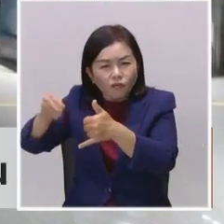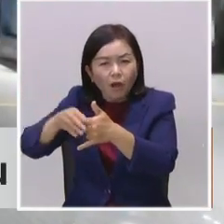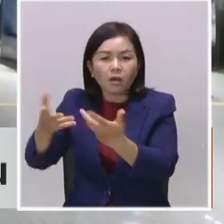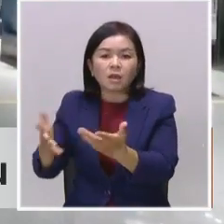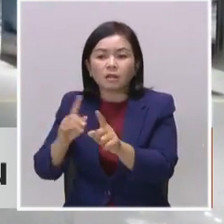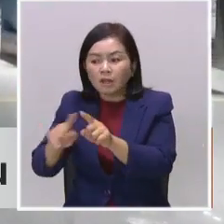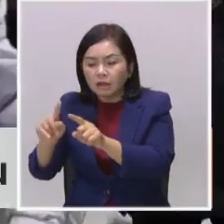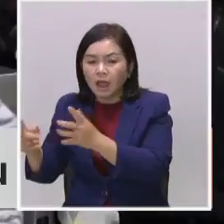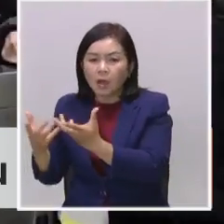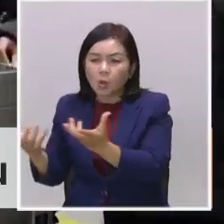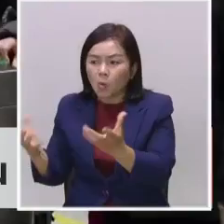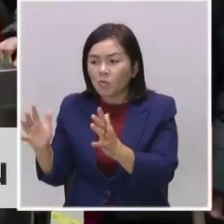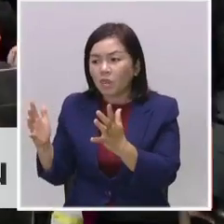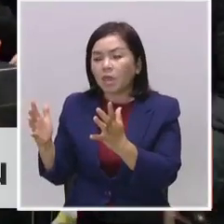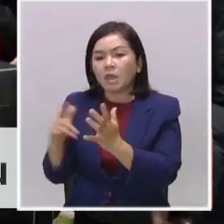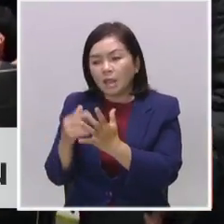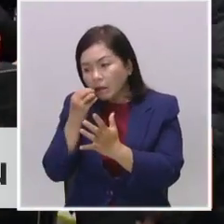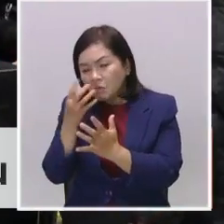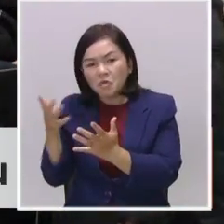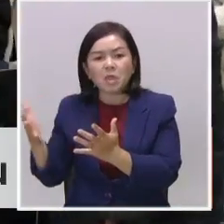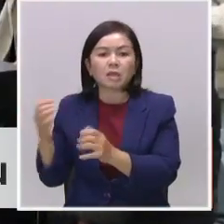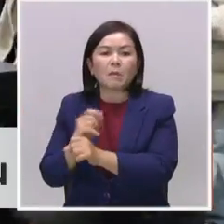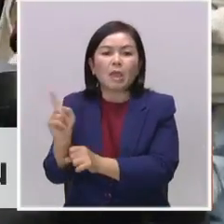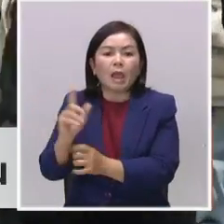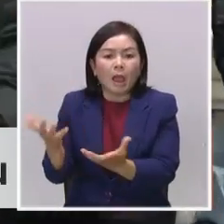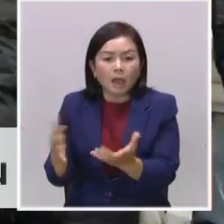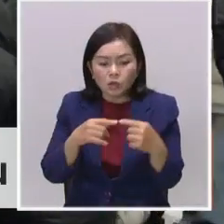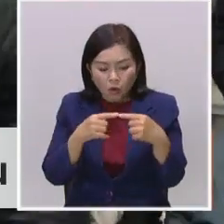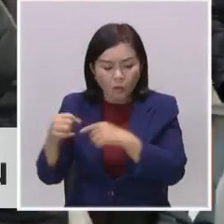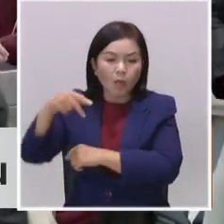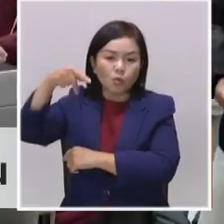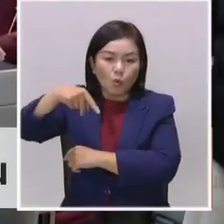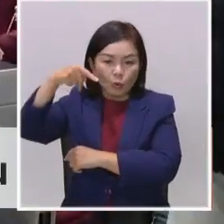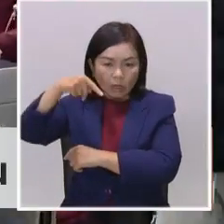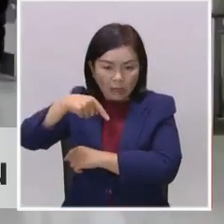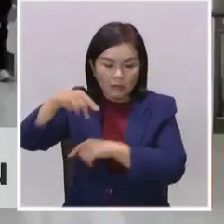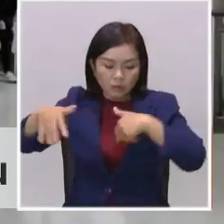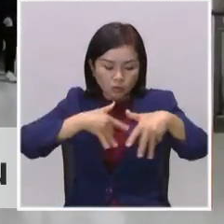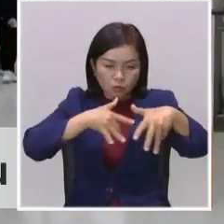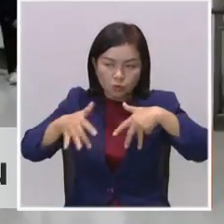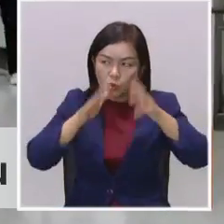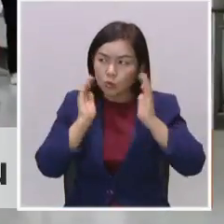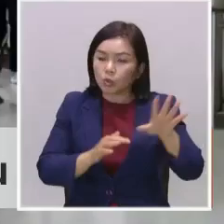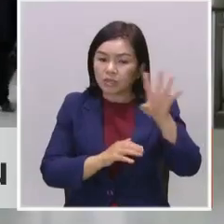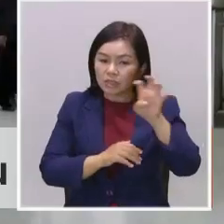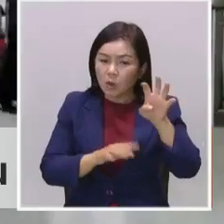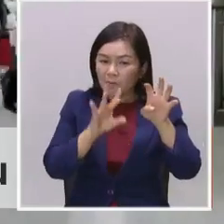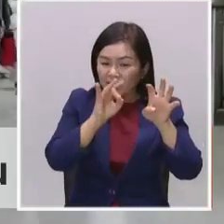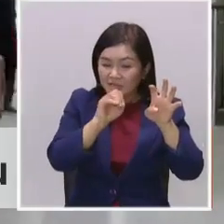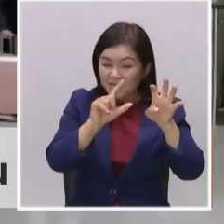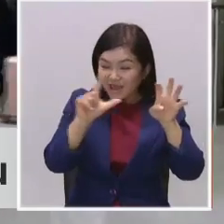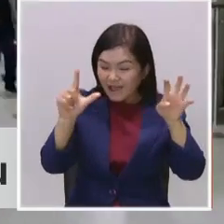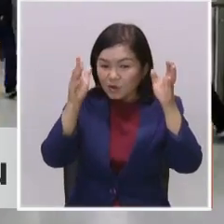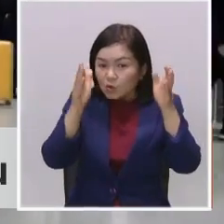คลนทรัพยากรเพิ่มสูงขึ้นค่ะเจ้าหน้าที่กล่าวว่าจนถึงวันพุธที่ผ่านมามีประชาชนกว่า480ล้านค